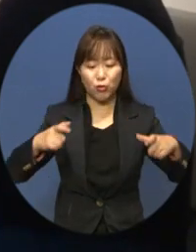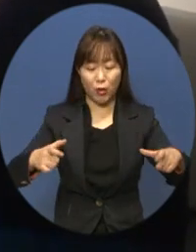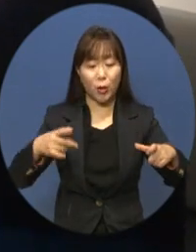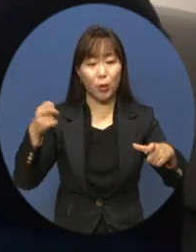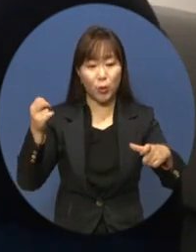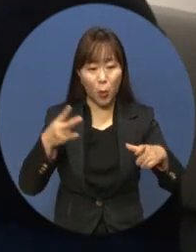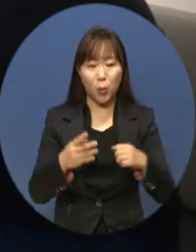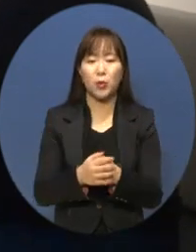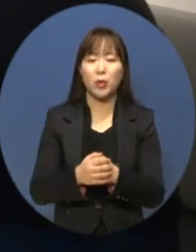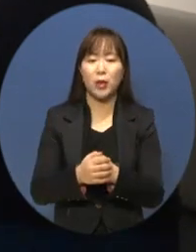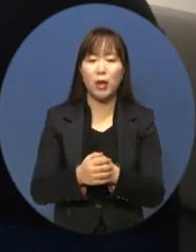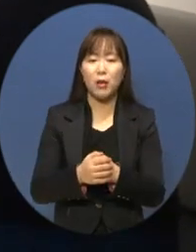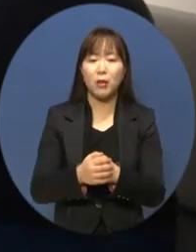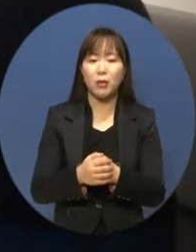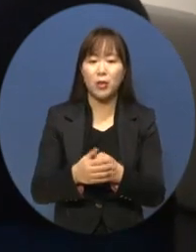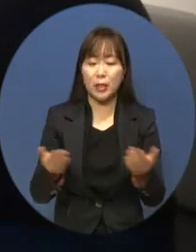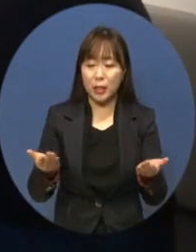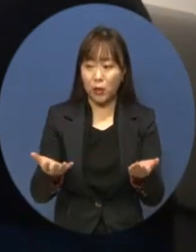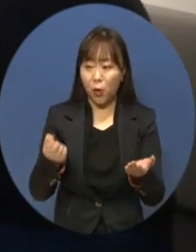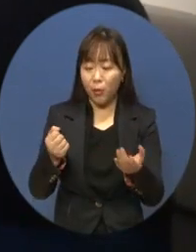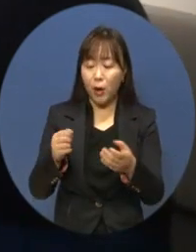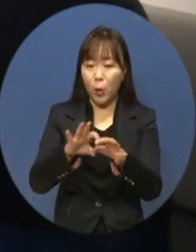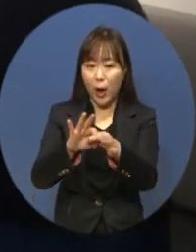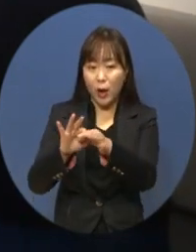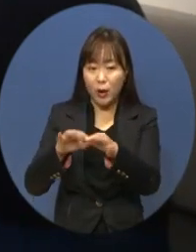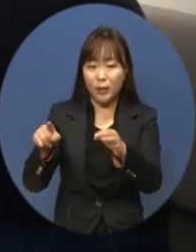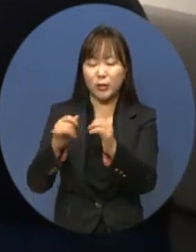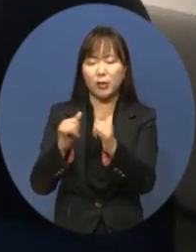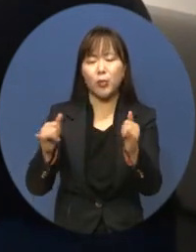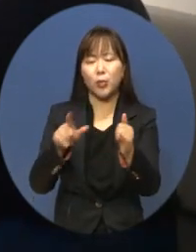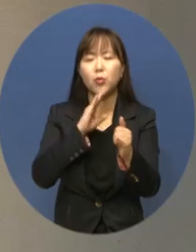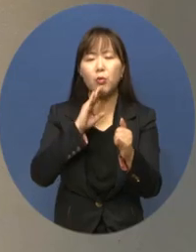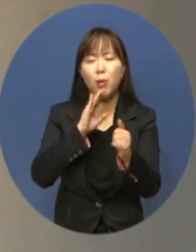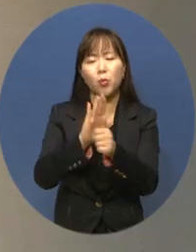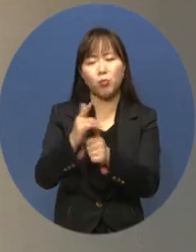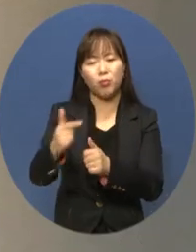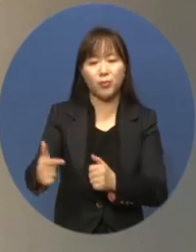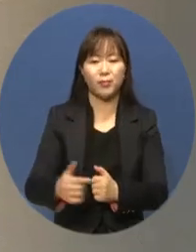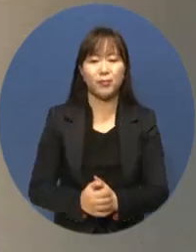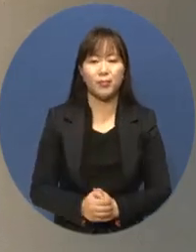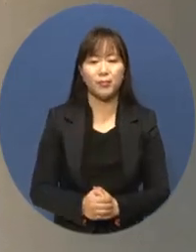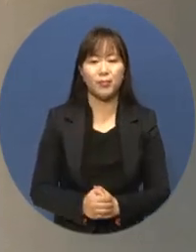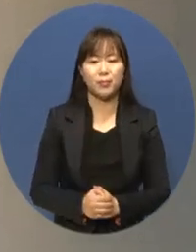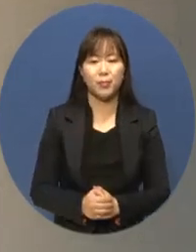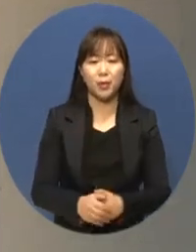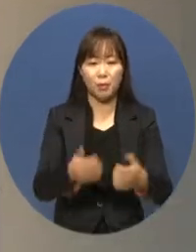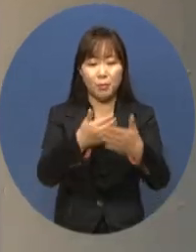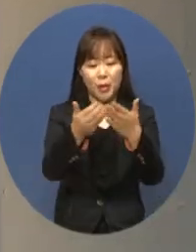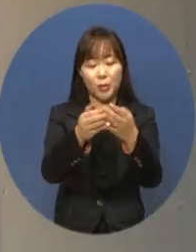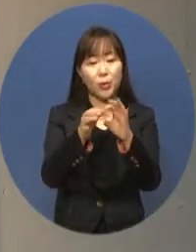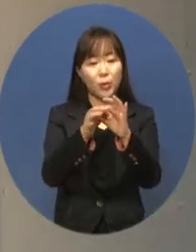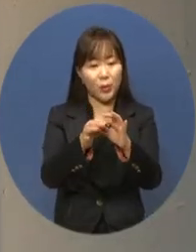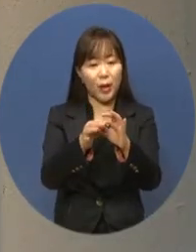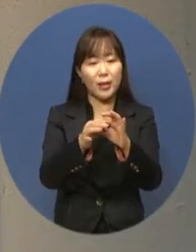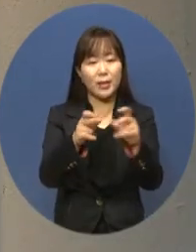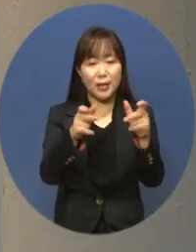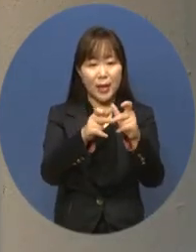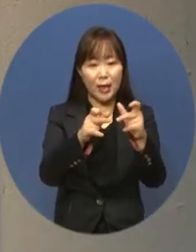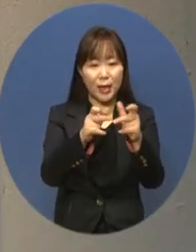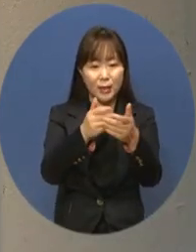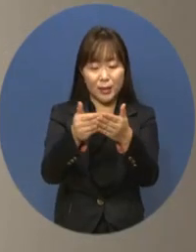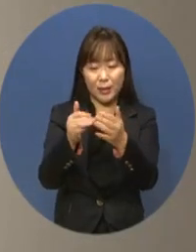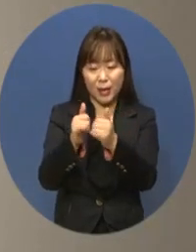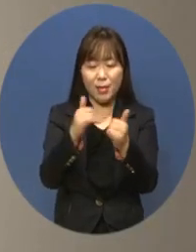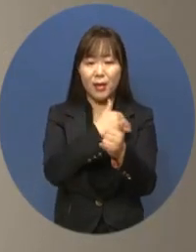예술계는 물론 여타 직업군에도 시사하는 바가 크다고 하겠습니다. 미술 작품을 통한 장애인